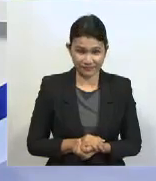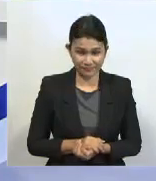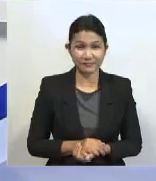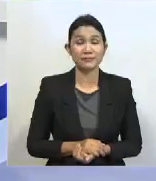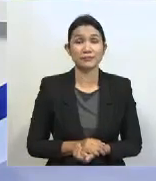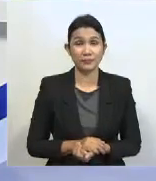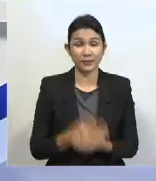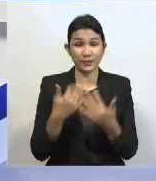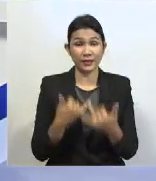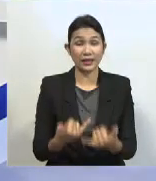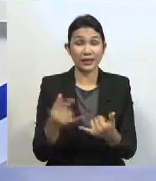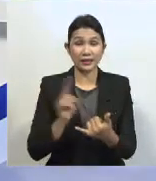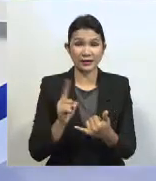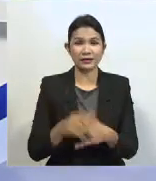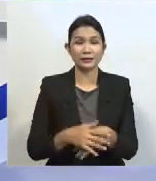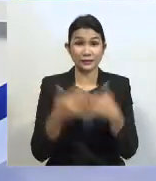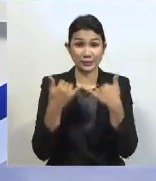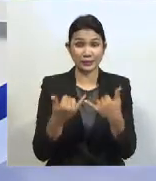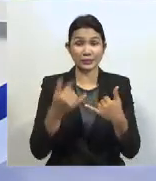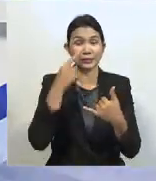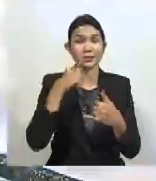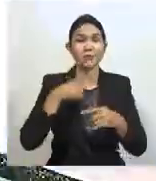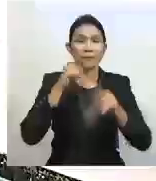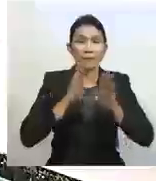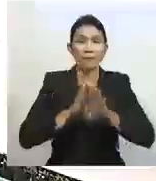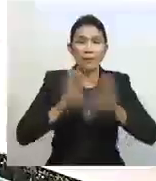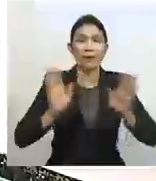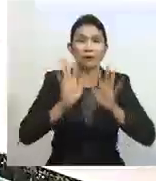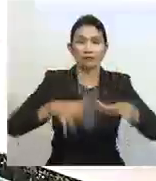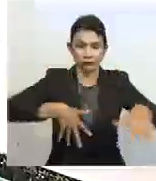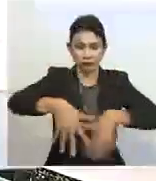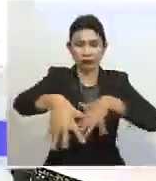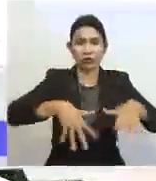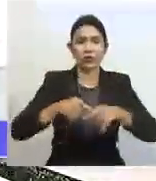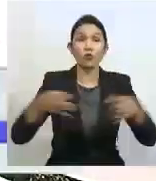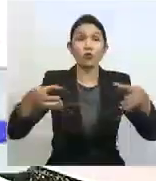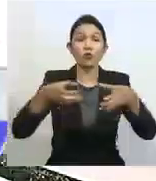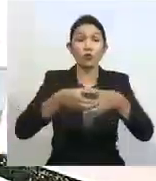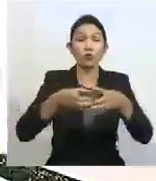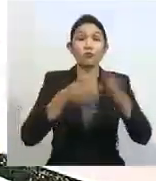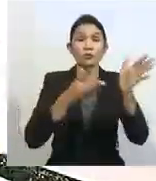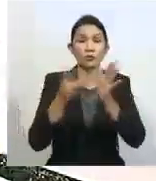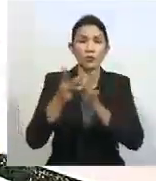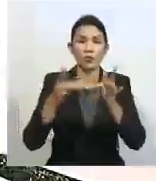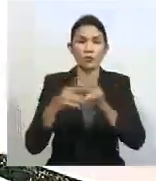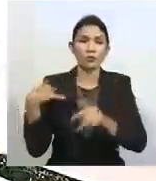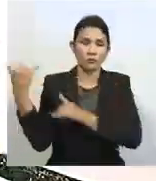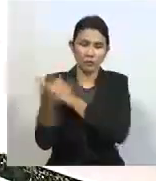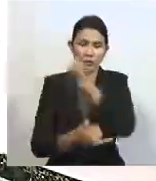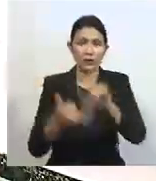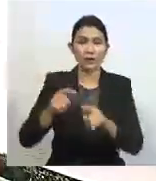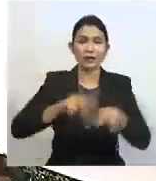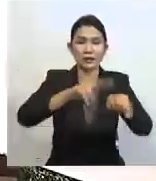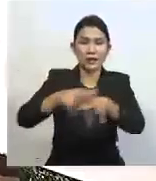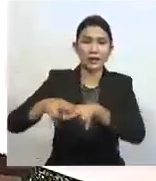คุณกรองแก้วคุณสุพนันท์คะขณะนี้นะคะก็ได้เปิดให้พี่น้องคริสตชนคาทอลิกเดินทางเข้ามาจับจองพื้นที่ภายในสนามสุพั